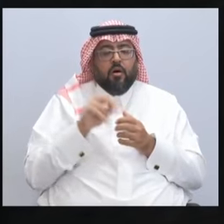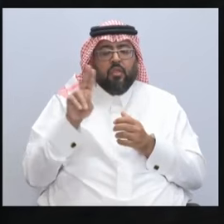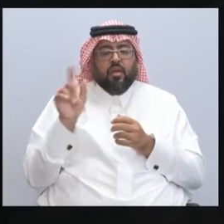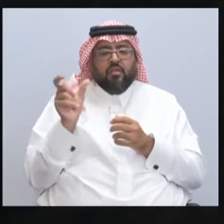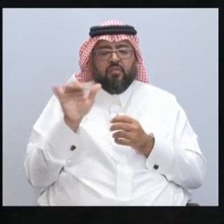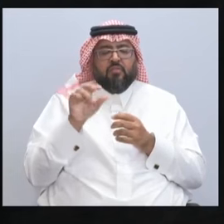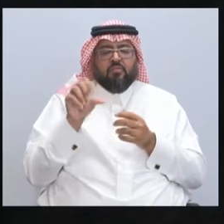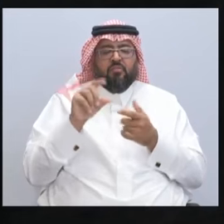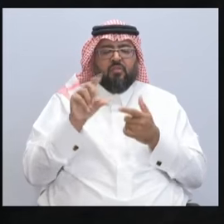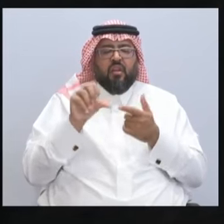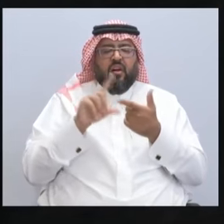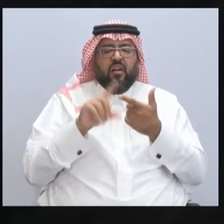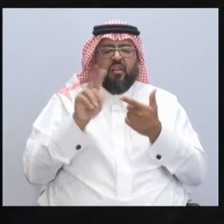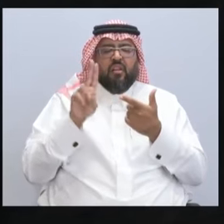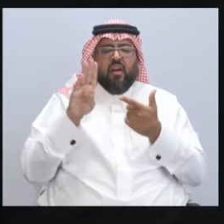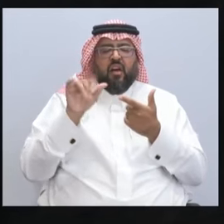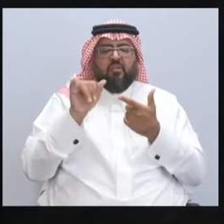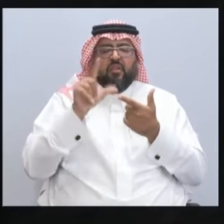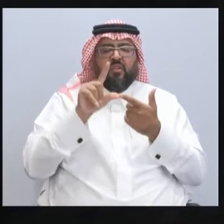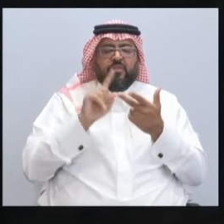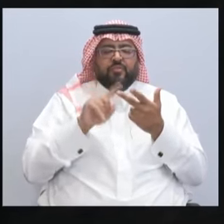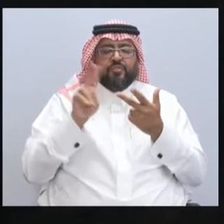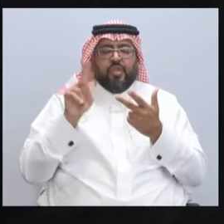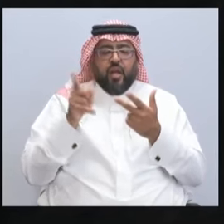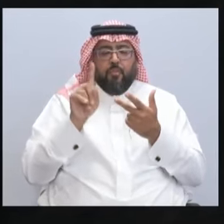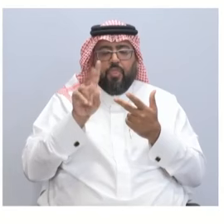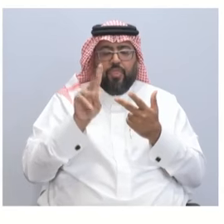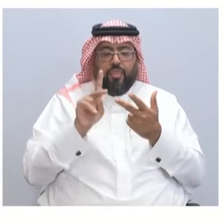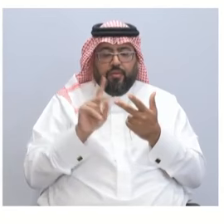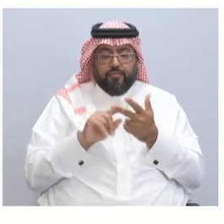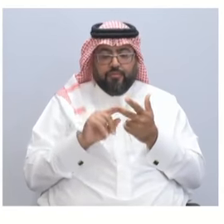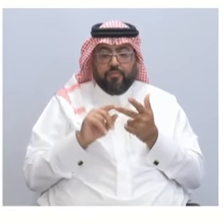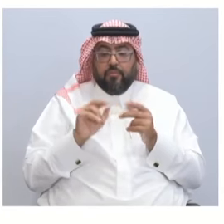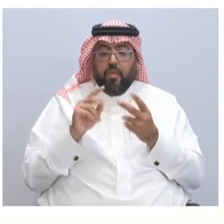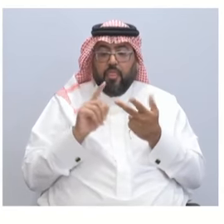بين دول مجلس التعاون لدول الخليج العربي اثنين من اهداف